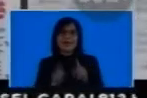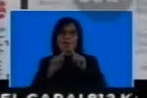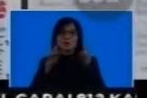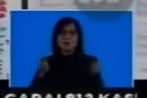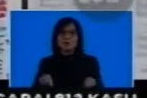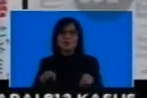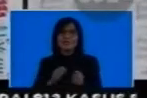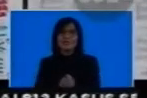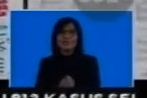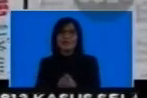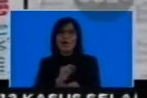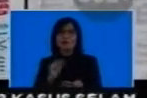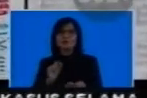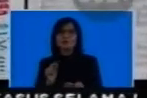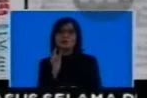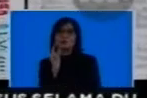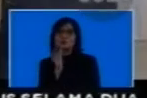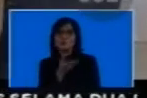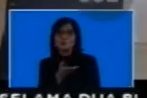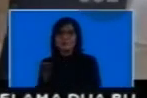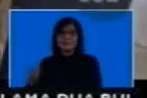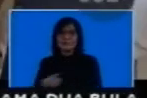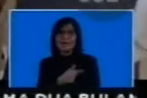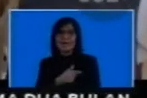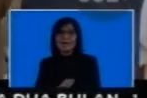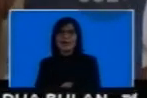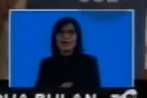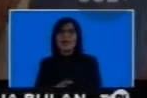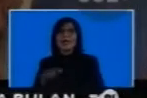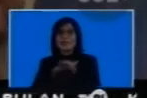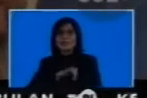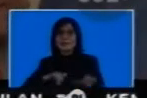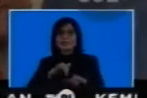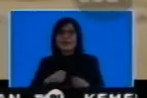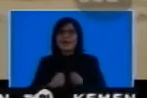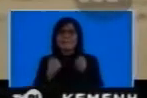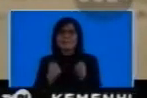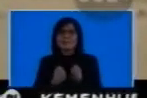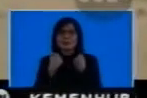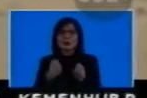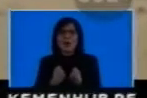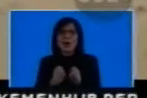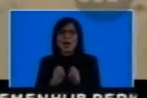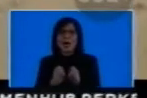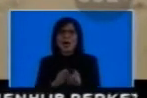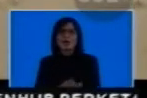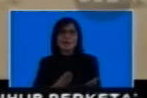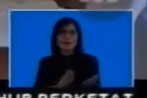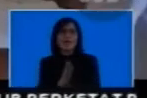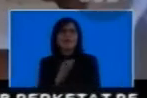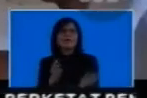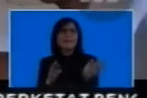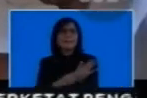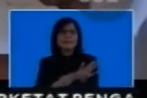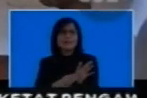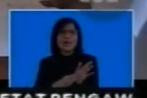ini kutulis untukmu kawan. Untuk kita yang sama-sama berjuang untuk lewati lorong gelap